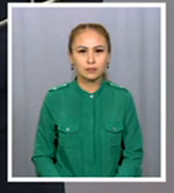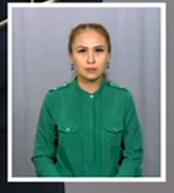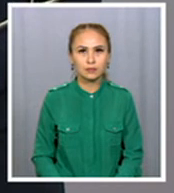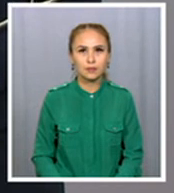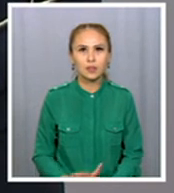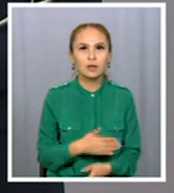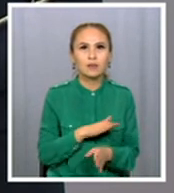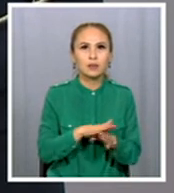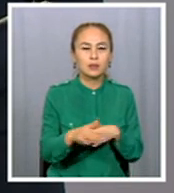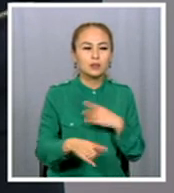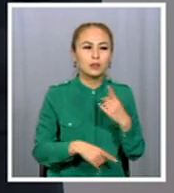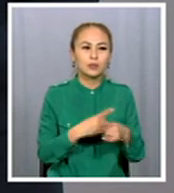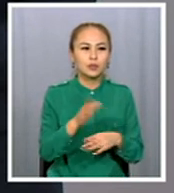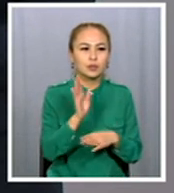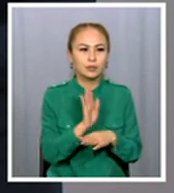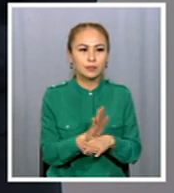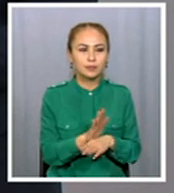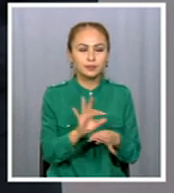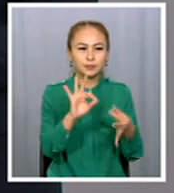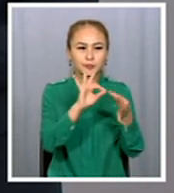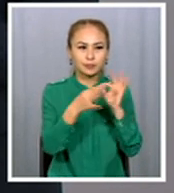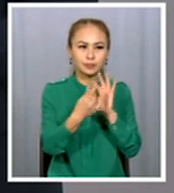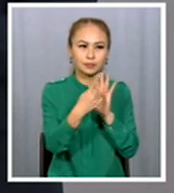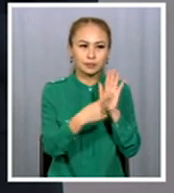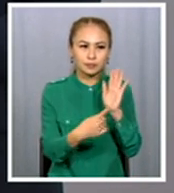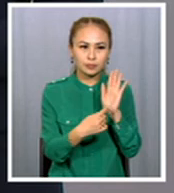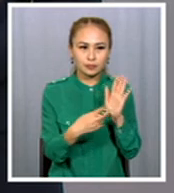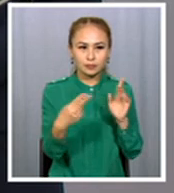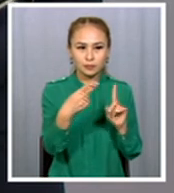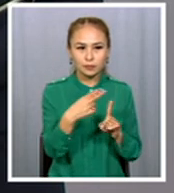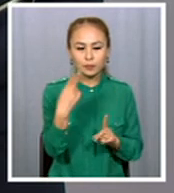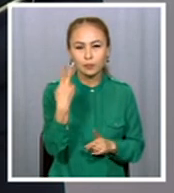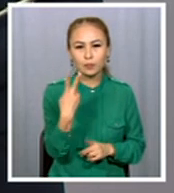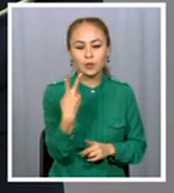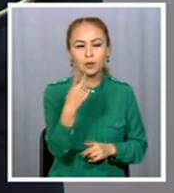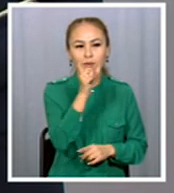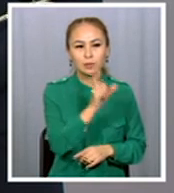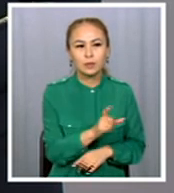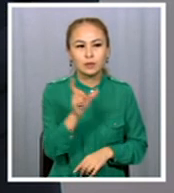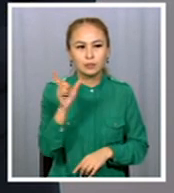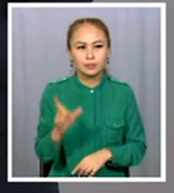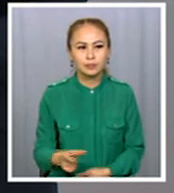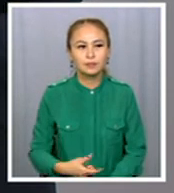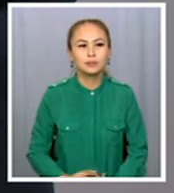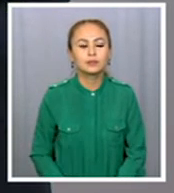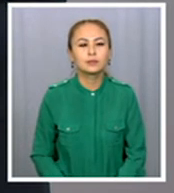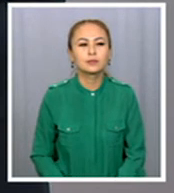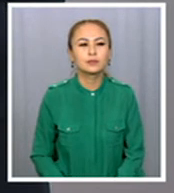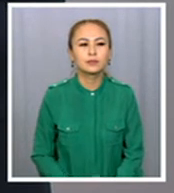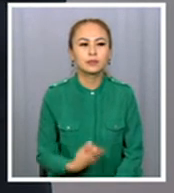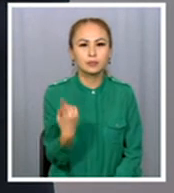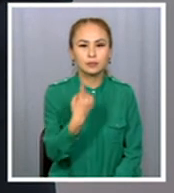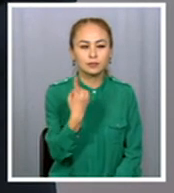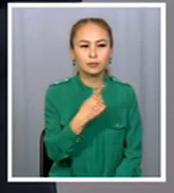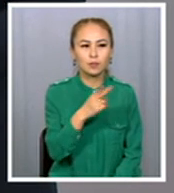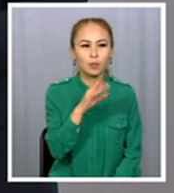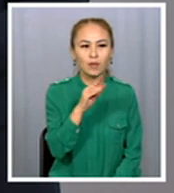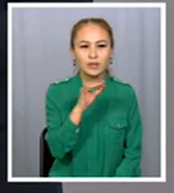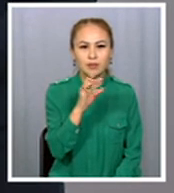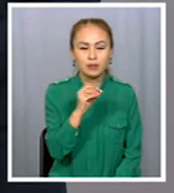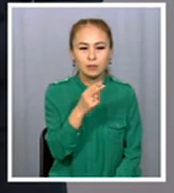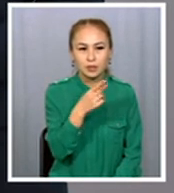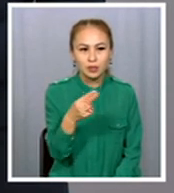Выполним следующее задание. Распределите восклицательные предложения по двум колонкам. Первая колонка –